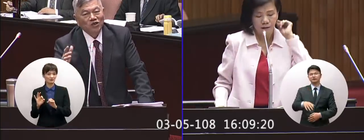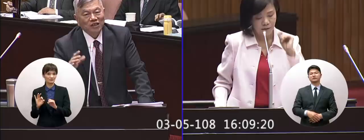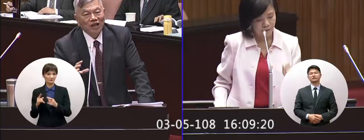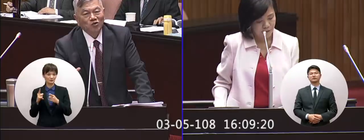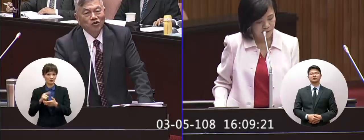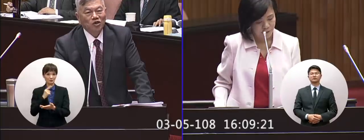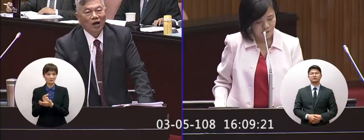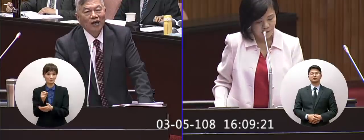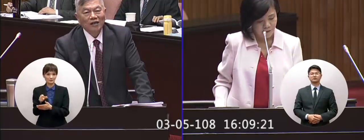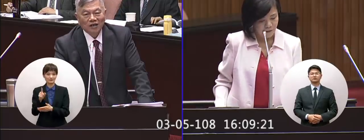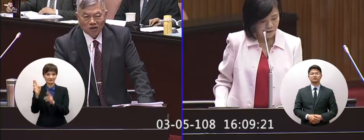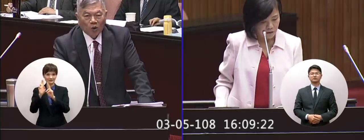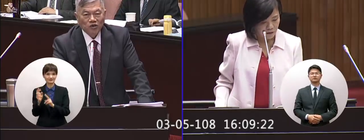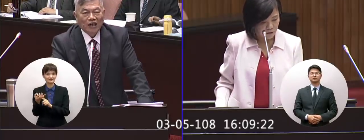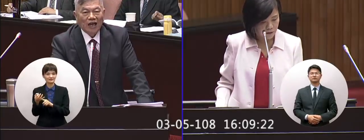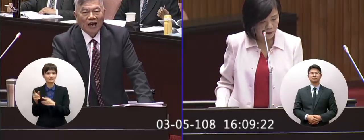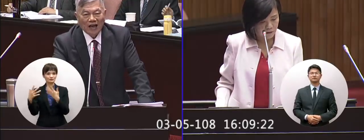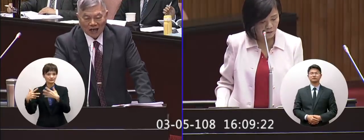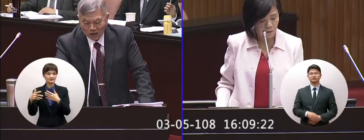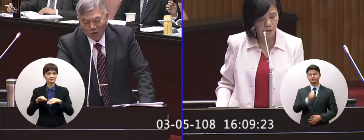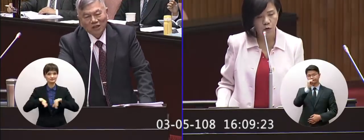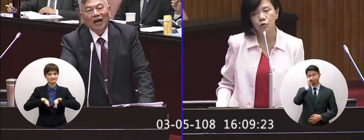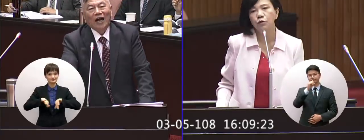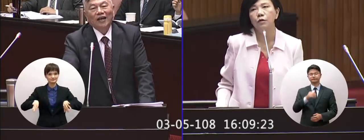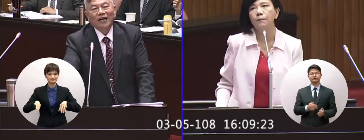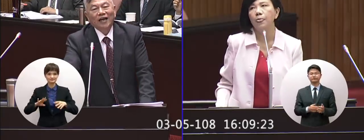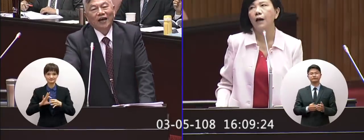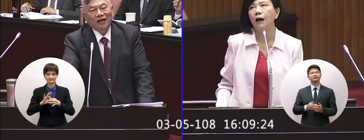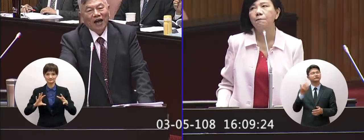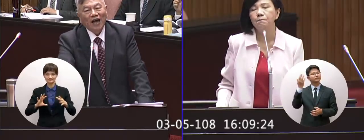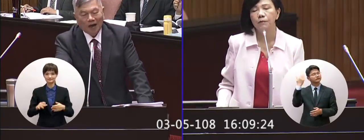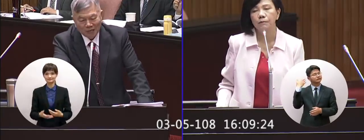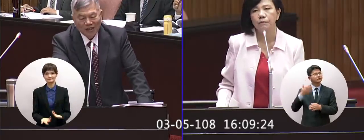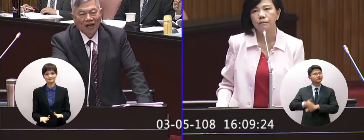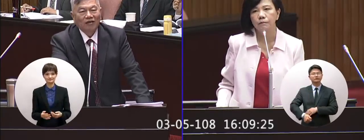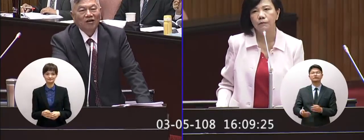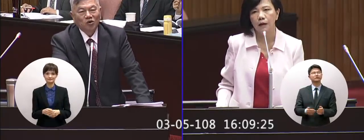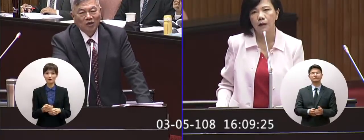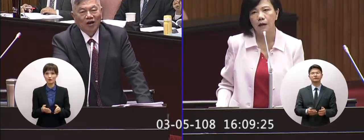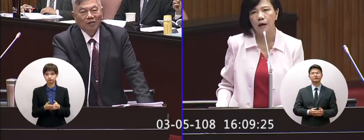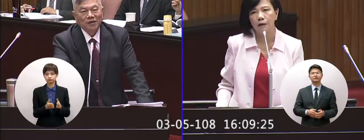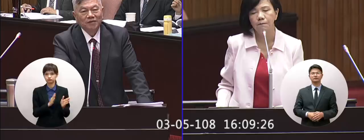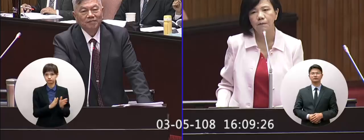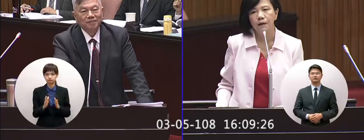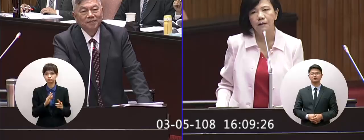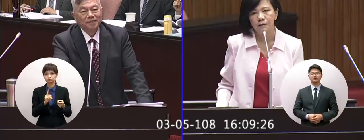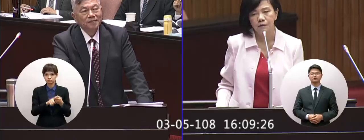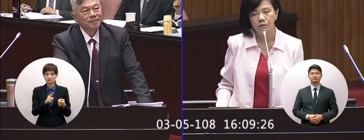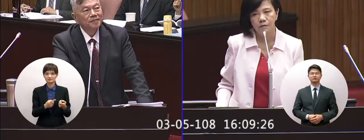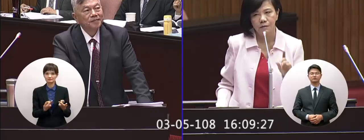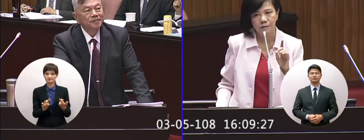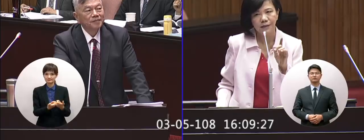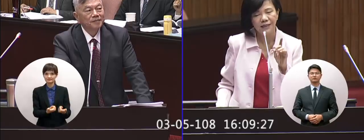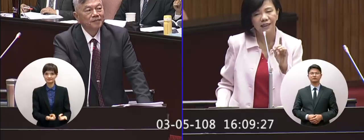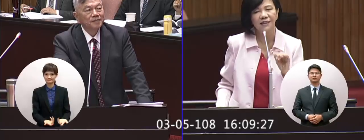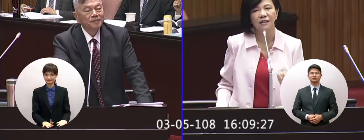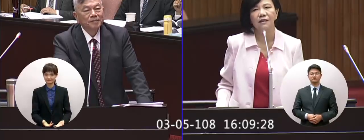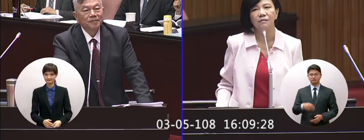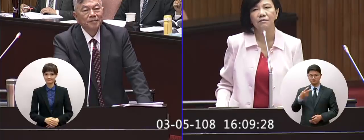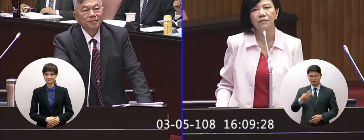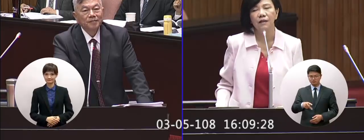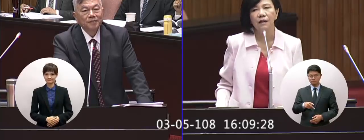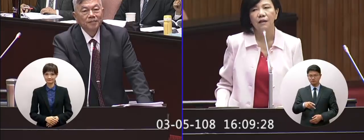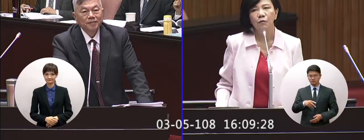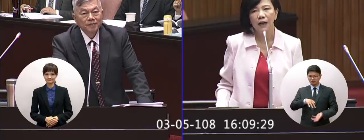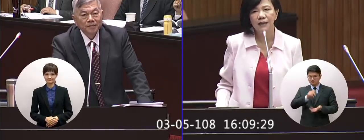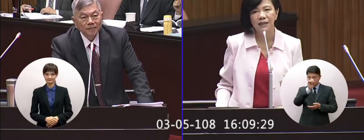件，甲国际上有一寡。 好了，我们过去好， 哎，合理啦，我强调合理。 再讲一